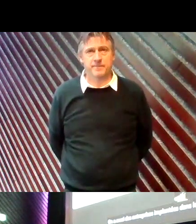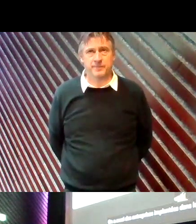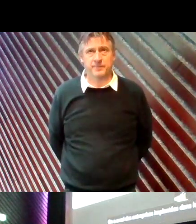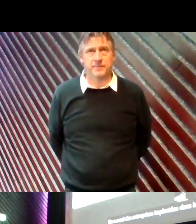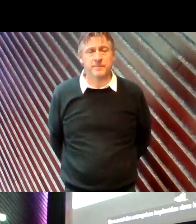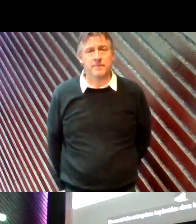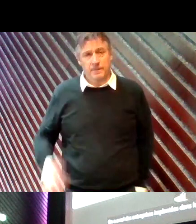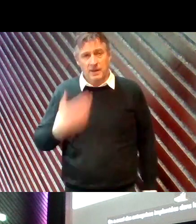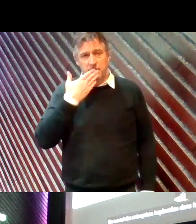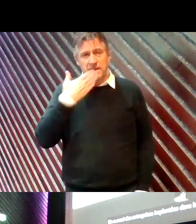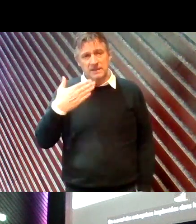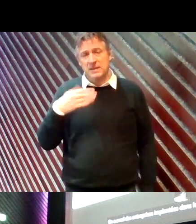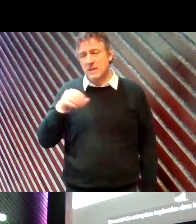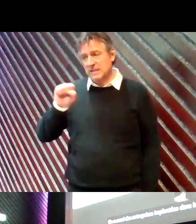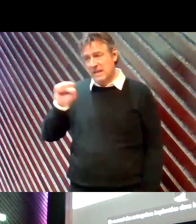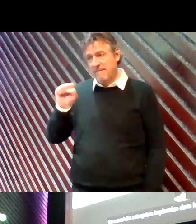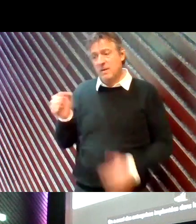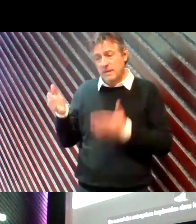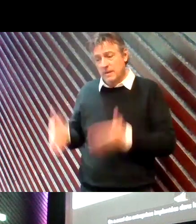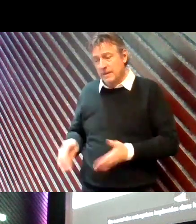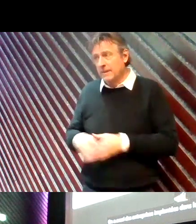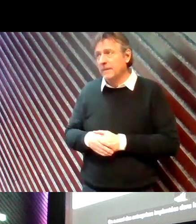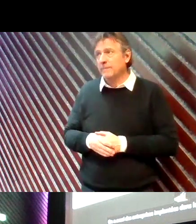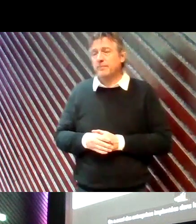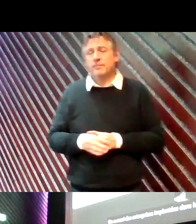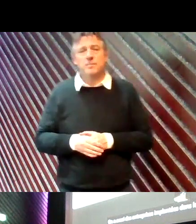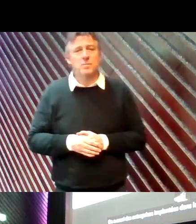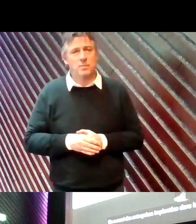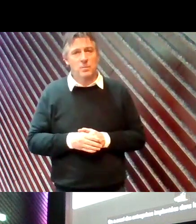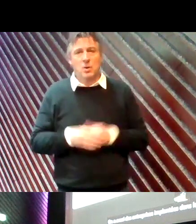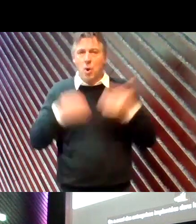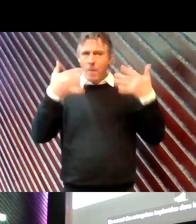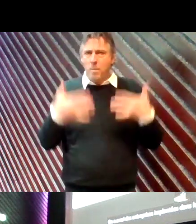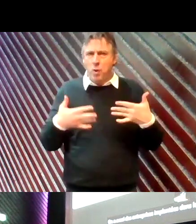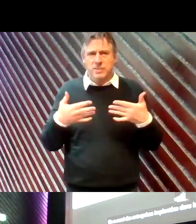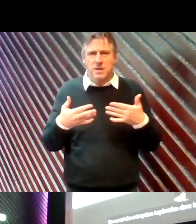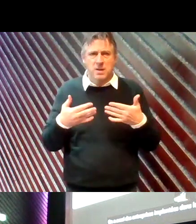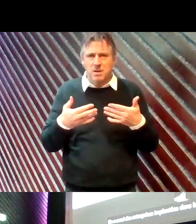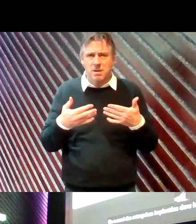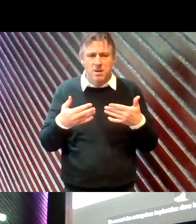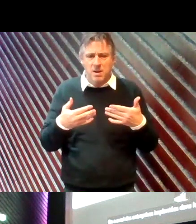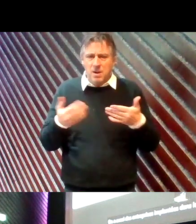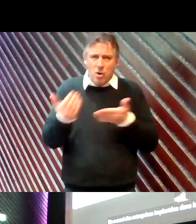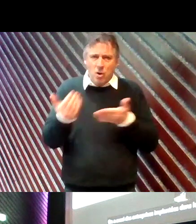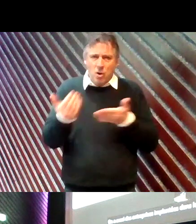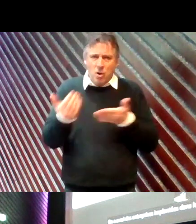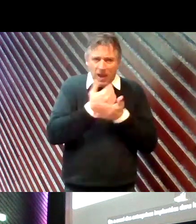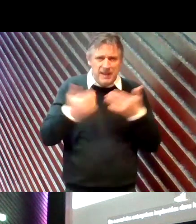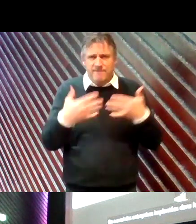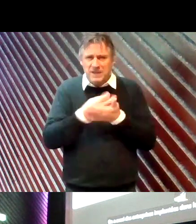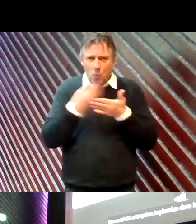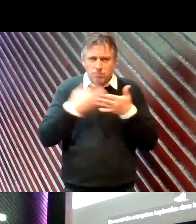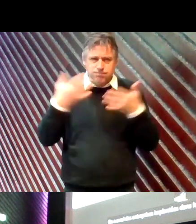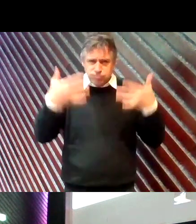Merci Sylvain on voit bien le virage que peut permettre une data pour les acteurs historiques mais qui nécessite